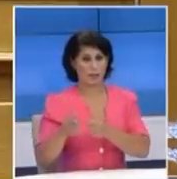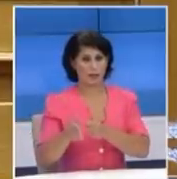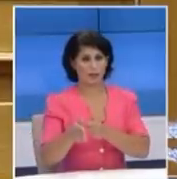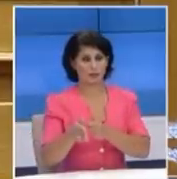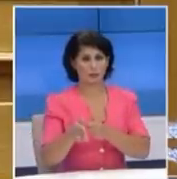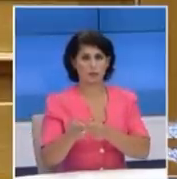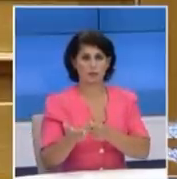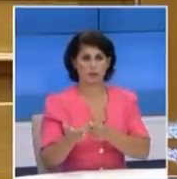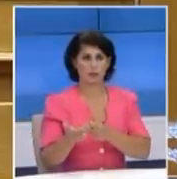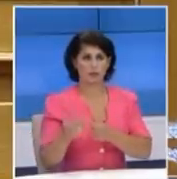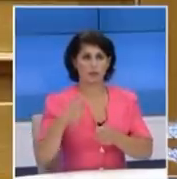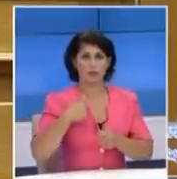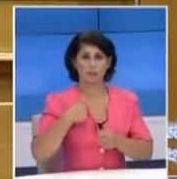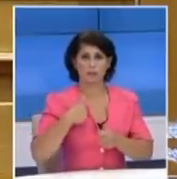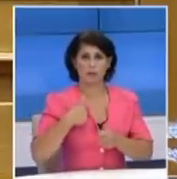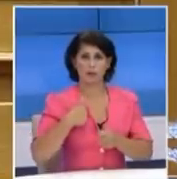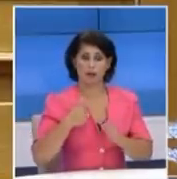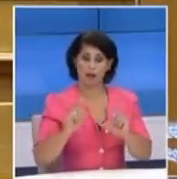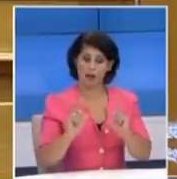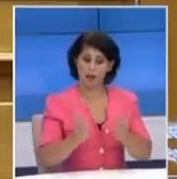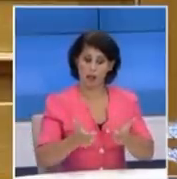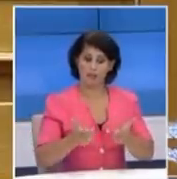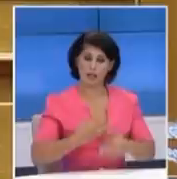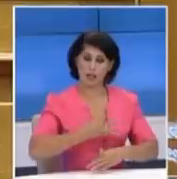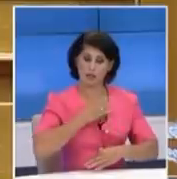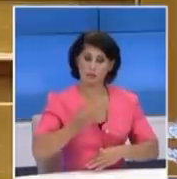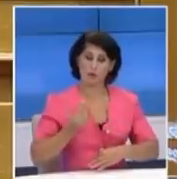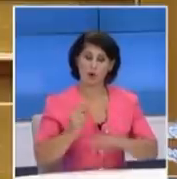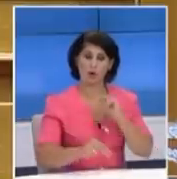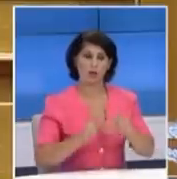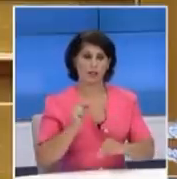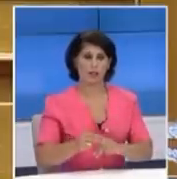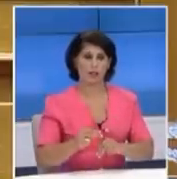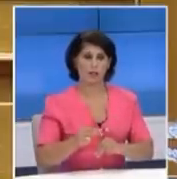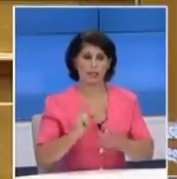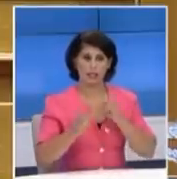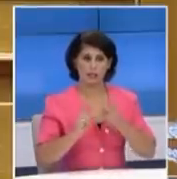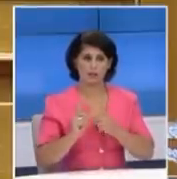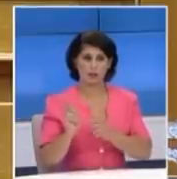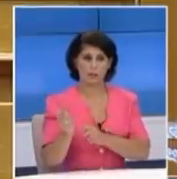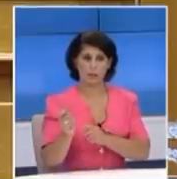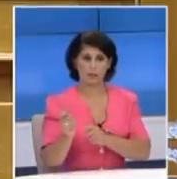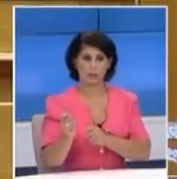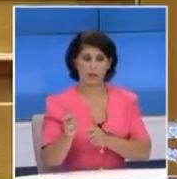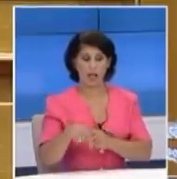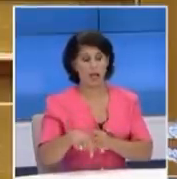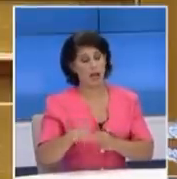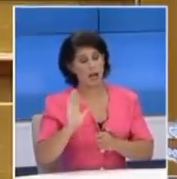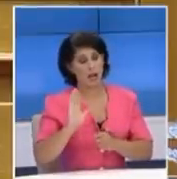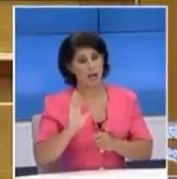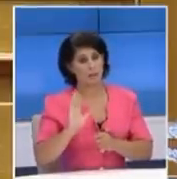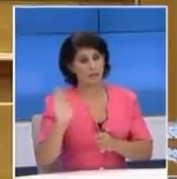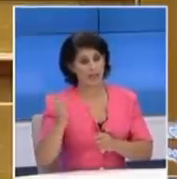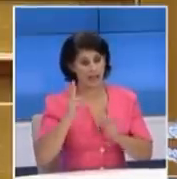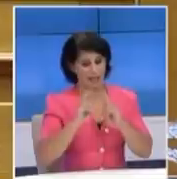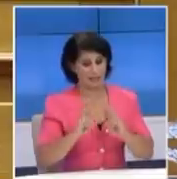κατά αυτούς. Για μένα ήταν εθνικά αξιοπρεπή η στάση της Νέας Δημοκρατίας προεκλογικά με τη συμφωνία των Πρεσπών. Αλλά θα την επιδοκίμαζα αν